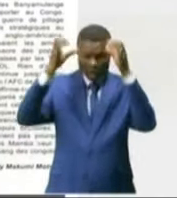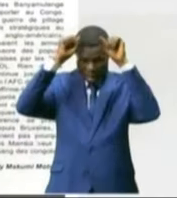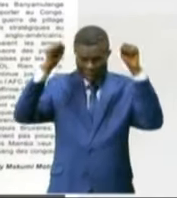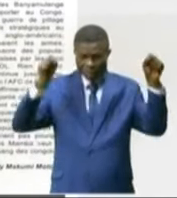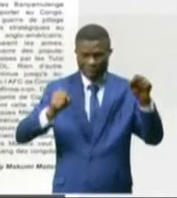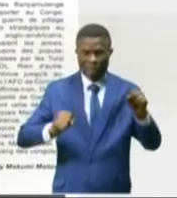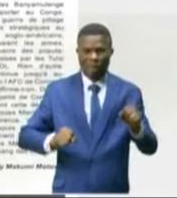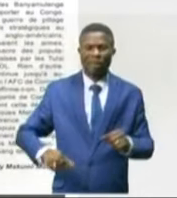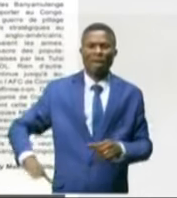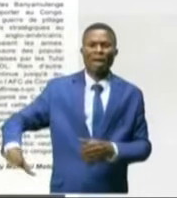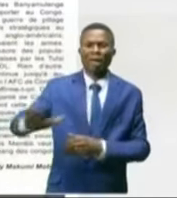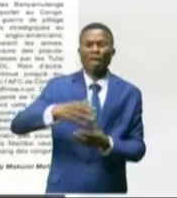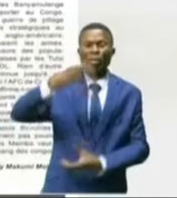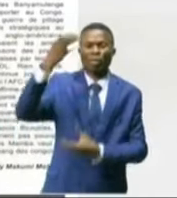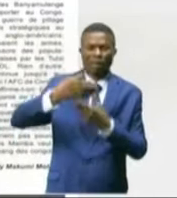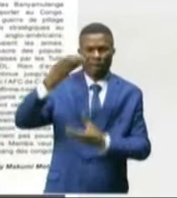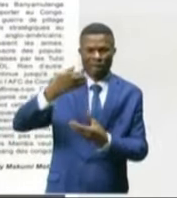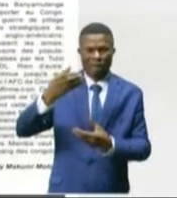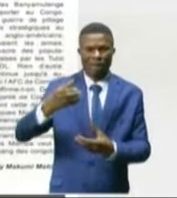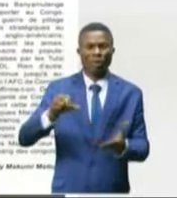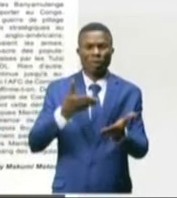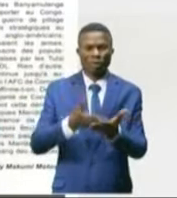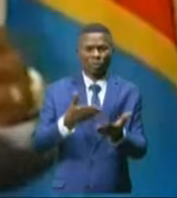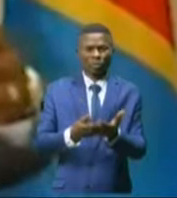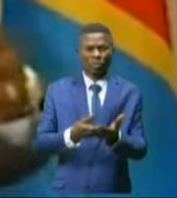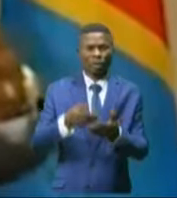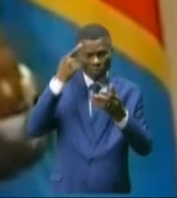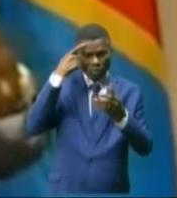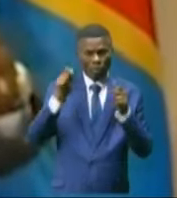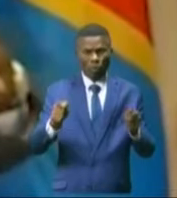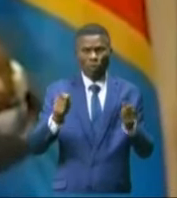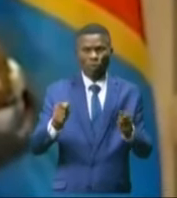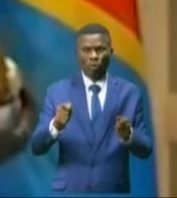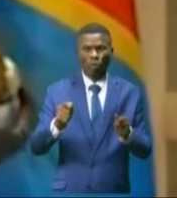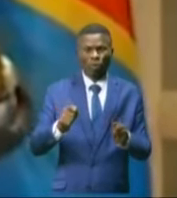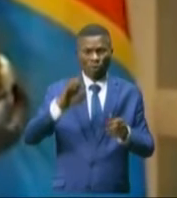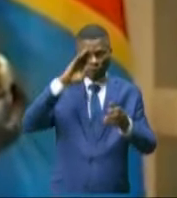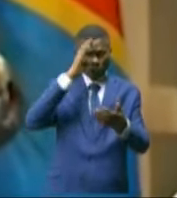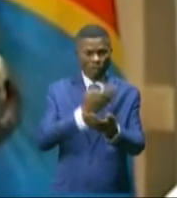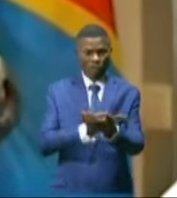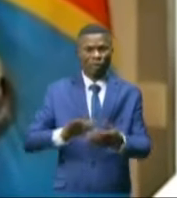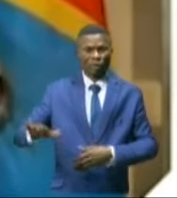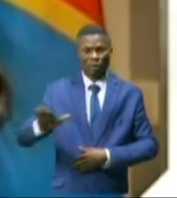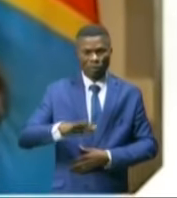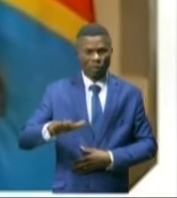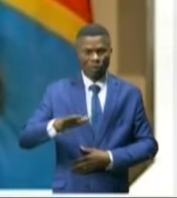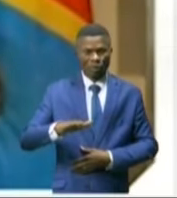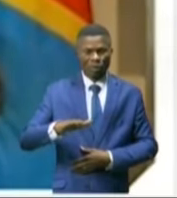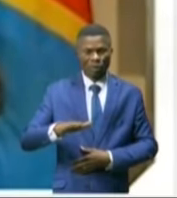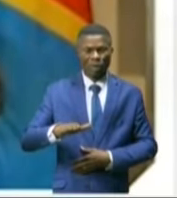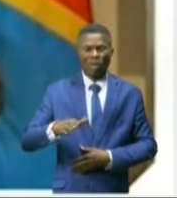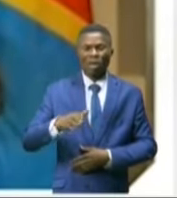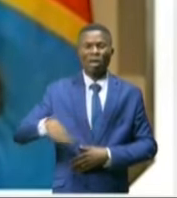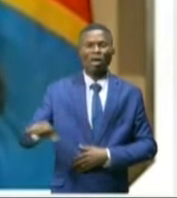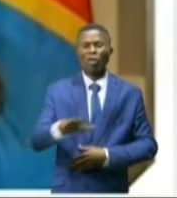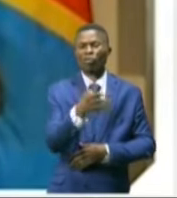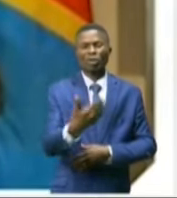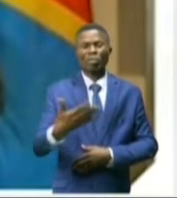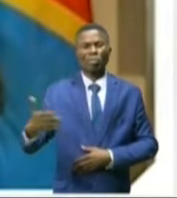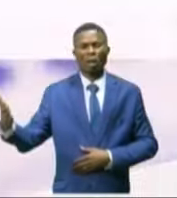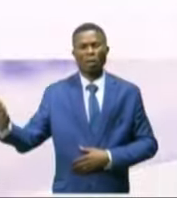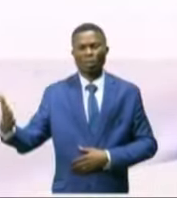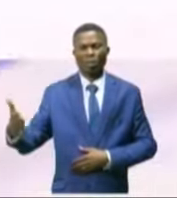armé AFC de Corneille Nanga. Pour le journal, ce brillant fils du pays se macule inutilement du sang